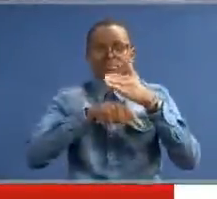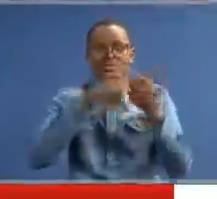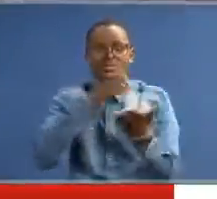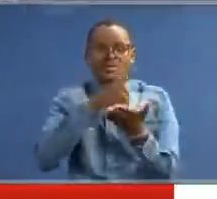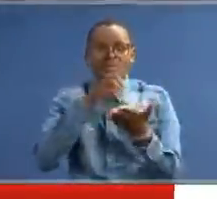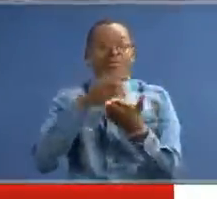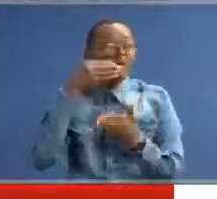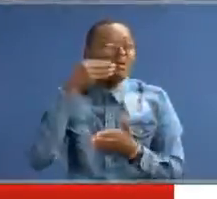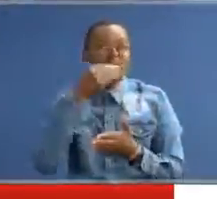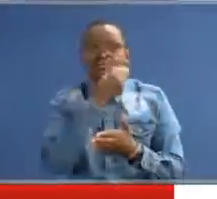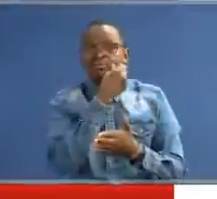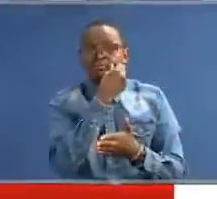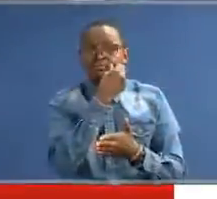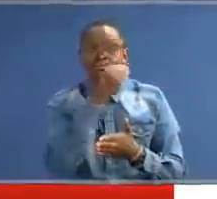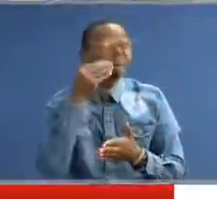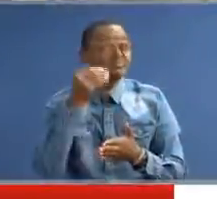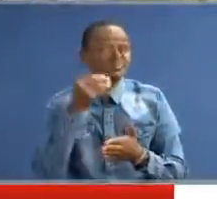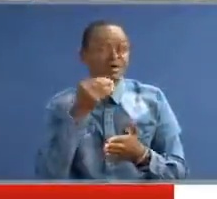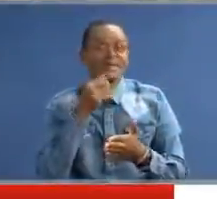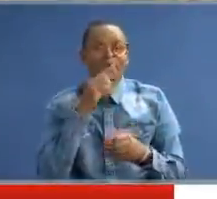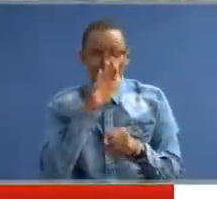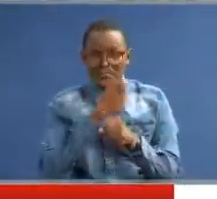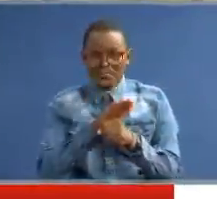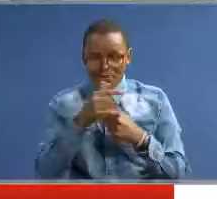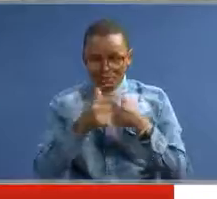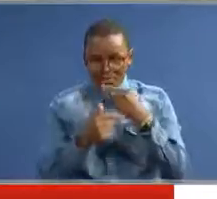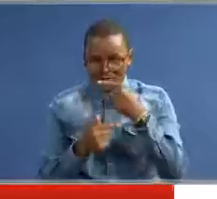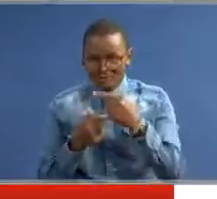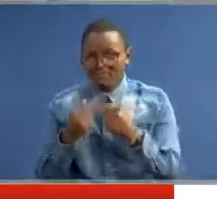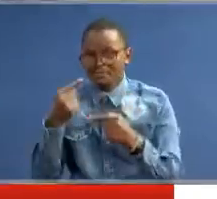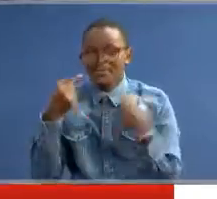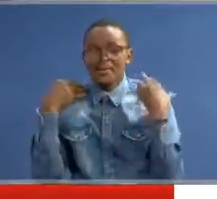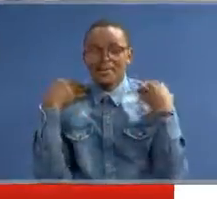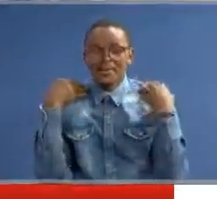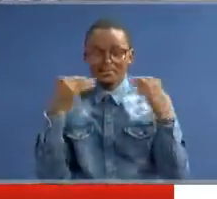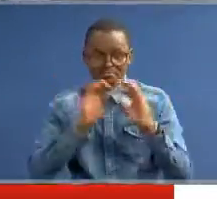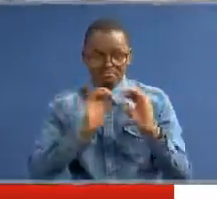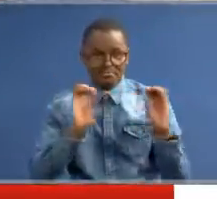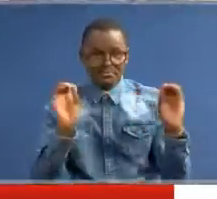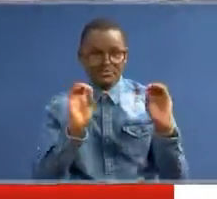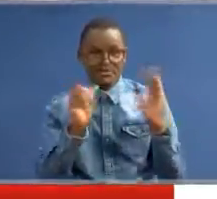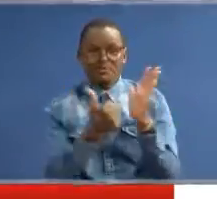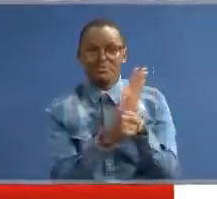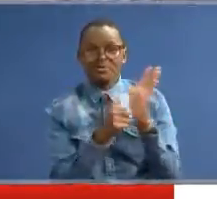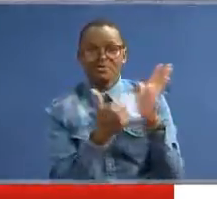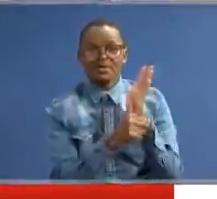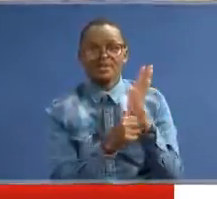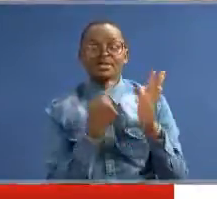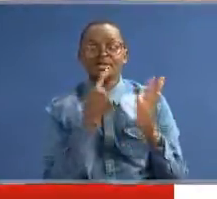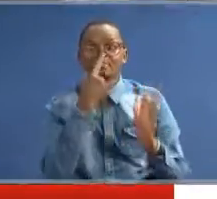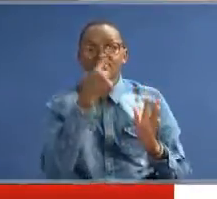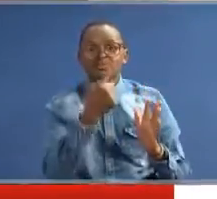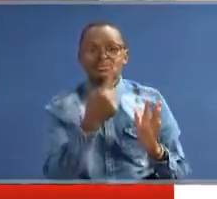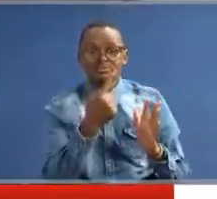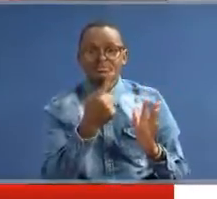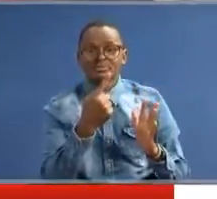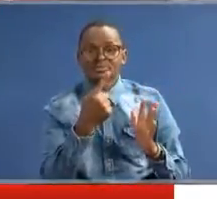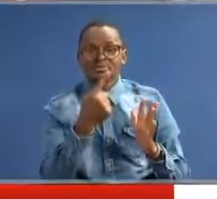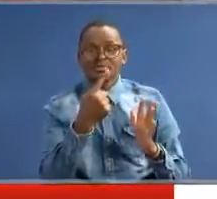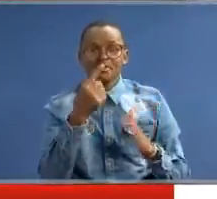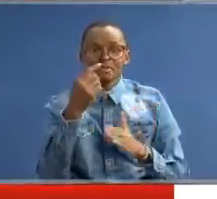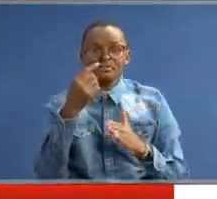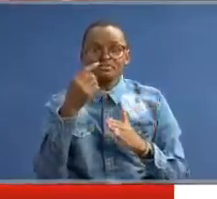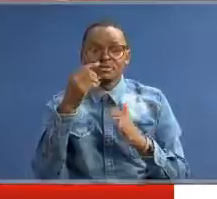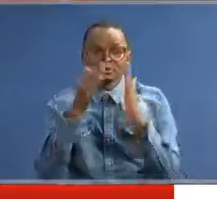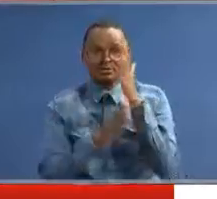Daktari Fred Matiang'i amewahakikishia Wakenya kuendeshwa kwa zoezi hilo bila hitilafu yoyote, huku akipuzilia mbali madai ya utovu